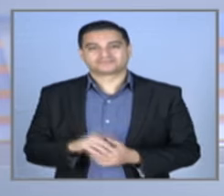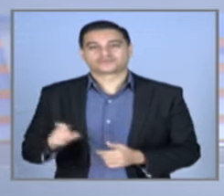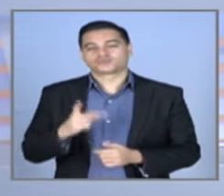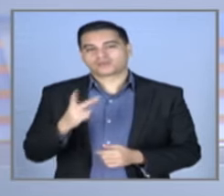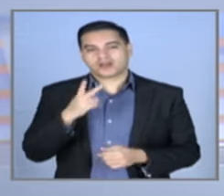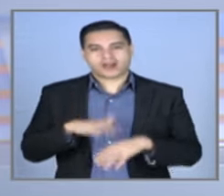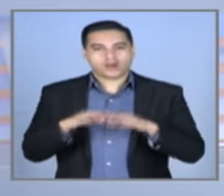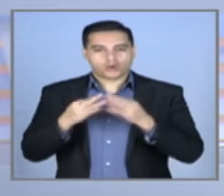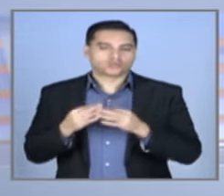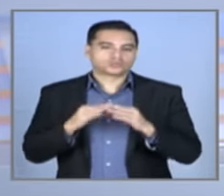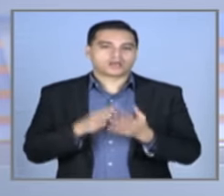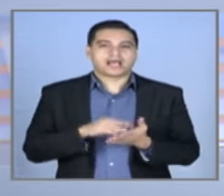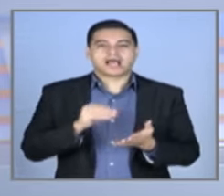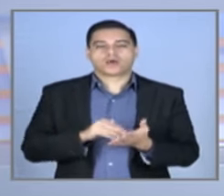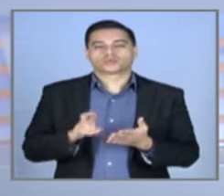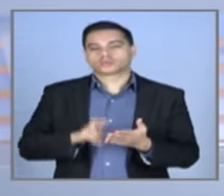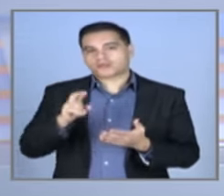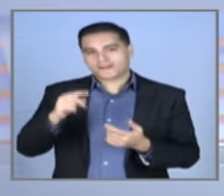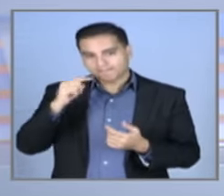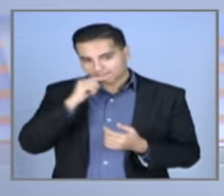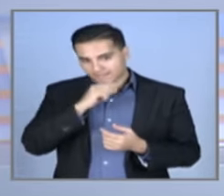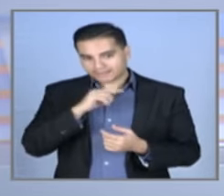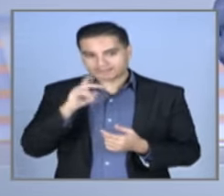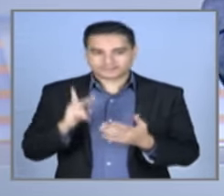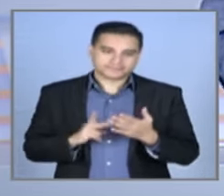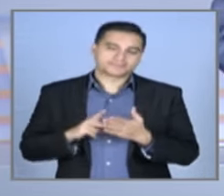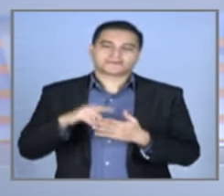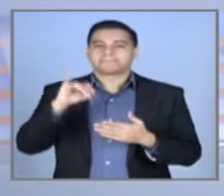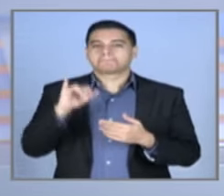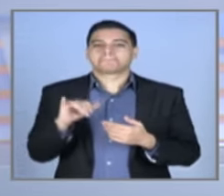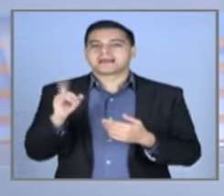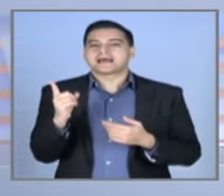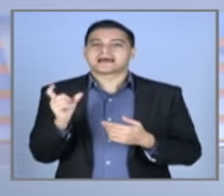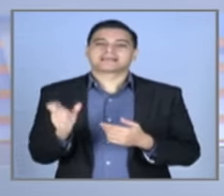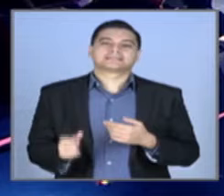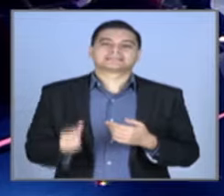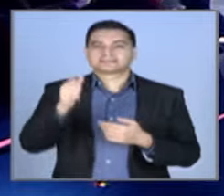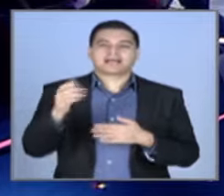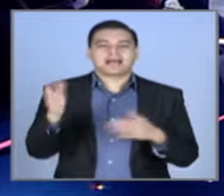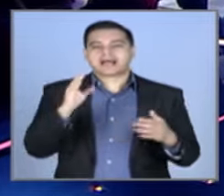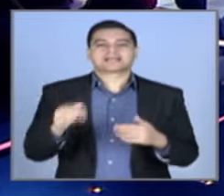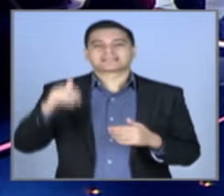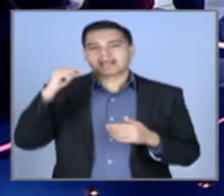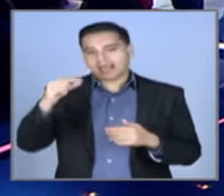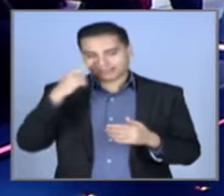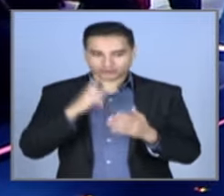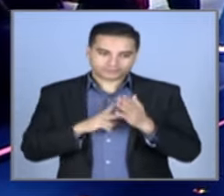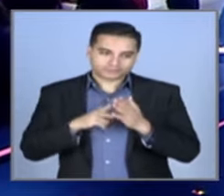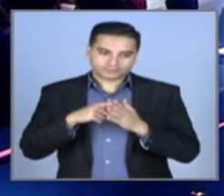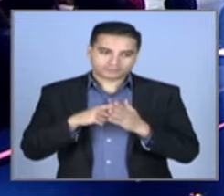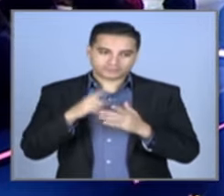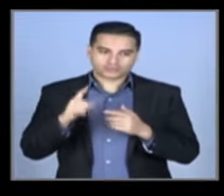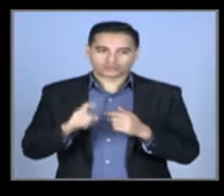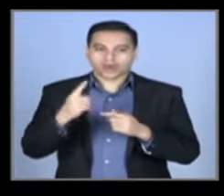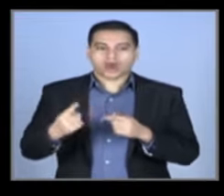سؤالين لكل عيلة، وأول سؤال ميرنا جاد. اتفضل يا ميرنا. هنشوف ميرنا جاد والسؤال الأول وموضوع